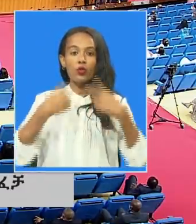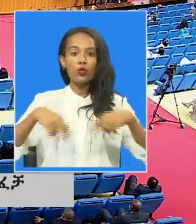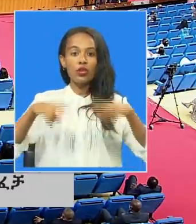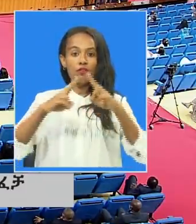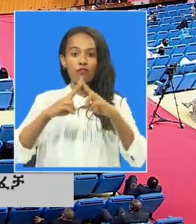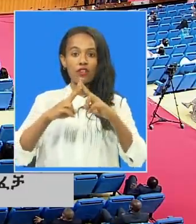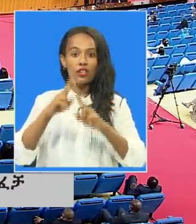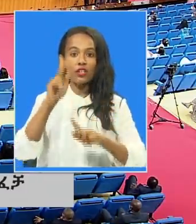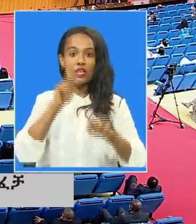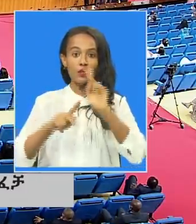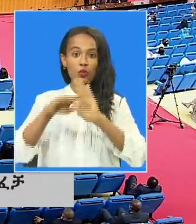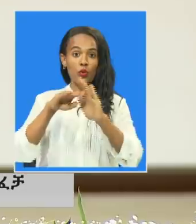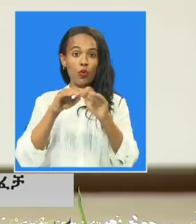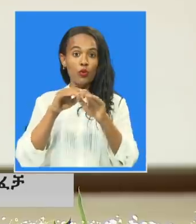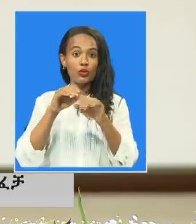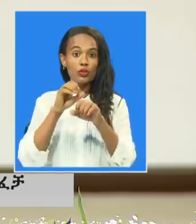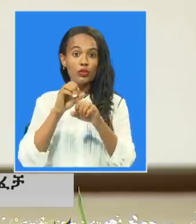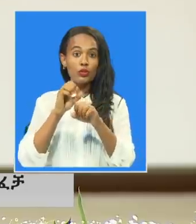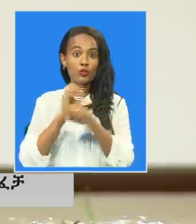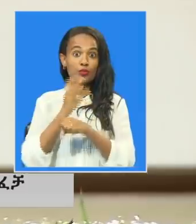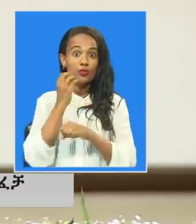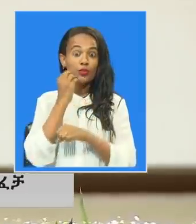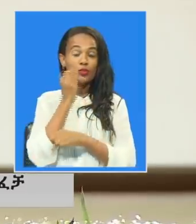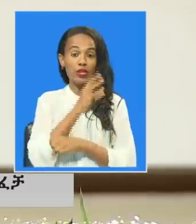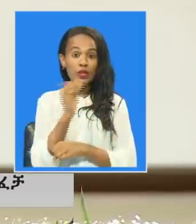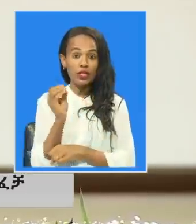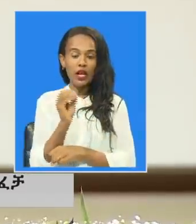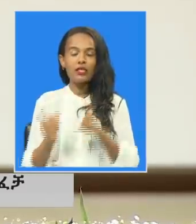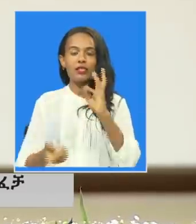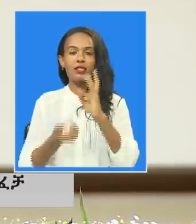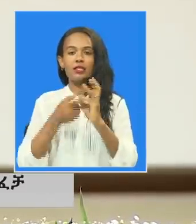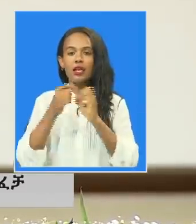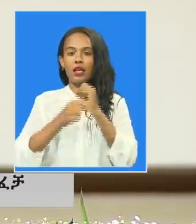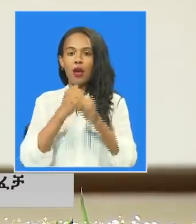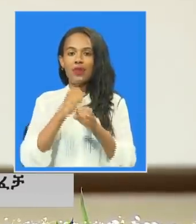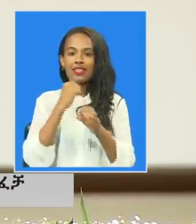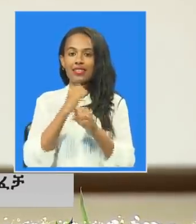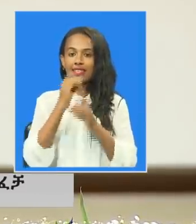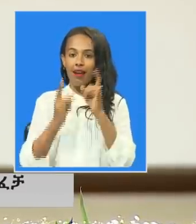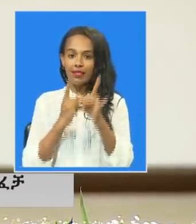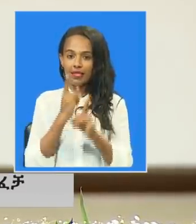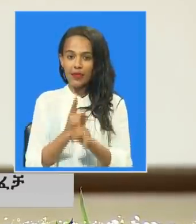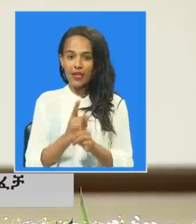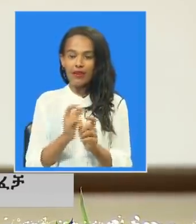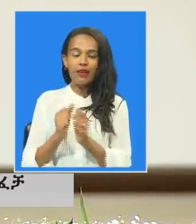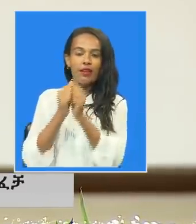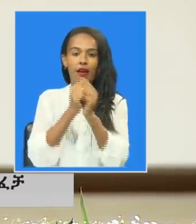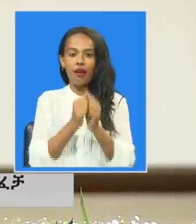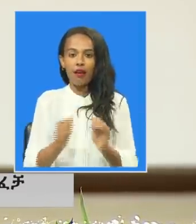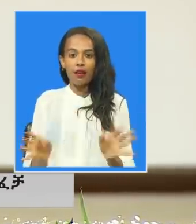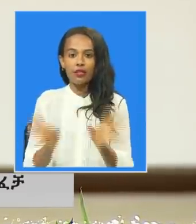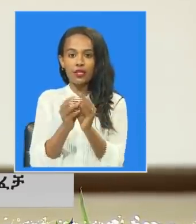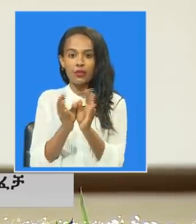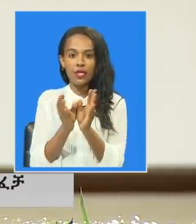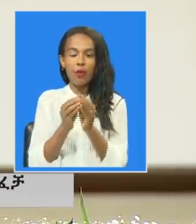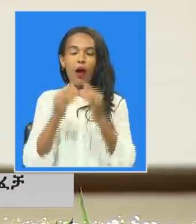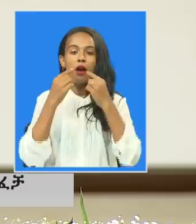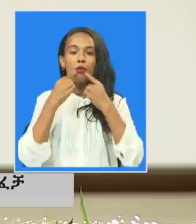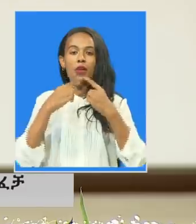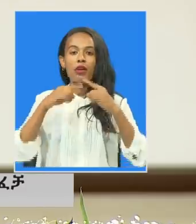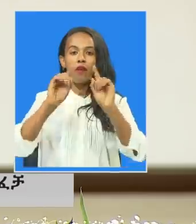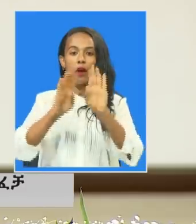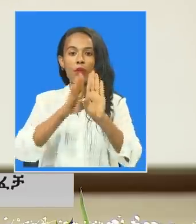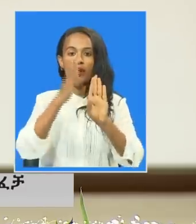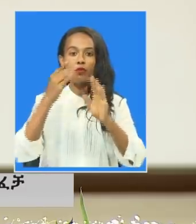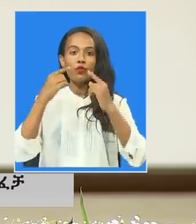የህዝብ ተወካዮችና የፌዴሬሽን ምክር ቤቶች ስድስተኛ ዓመት የስራ ዘመን የጋራ ስብሰባ በይፋ